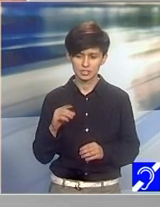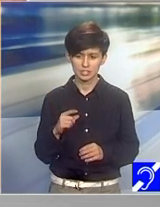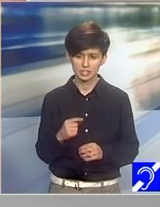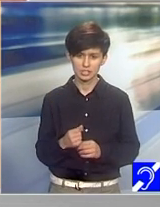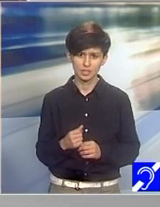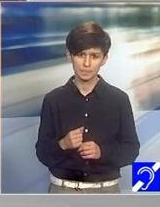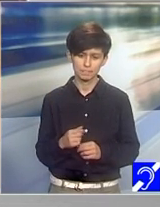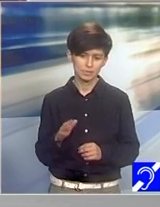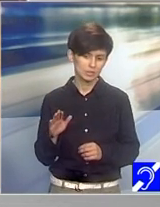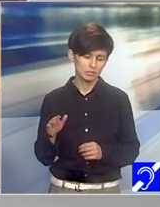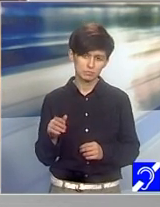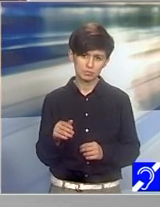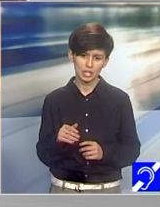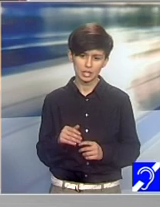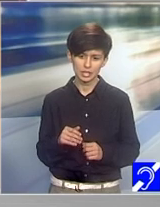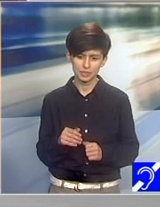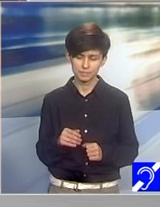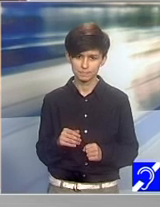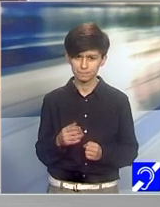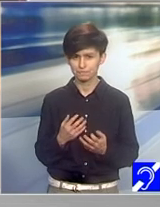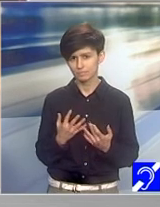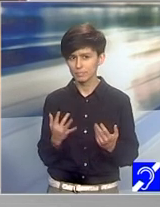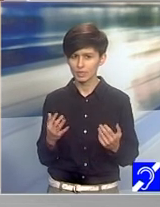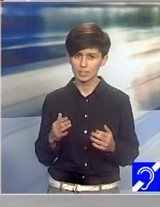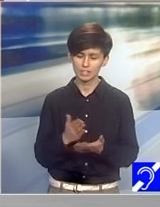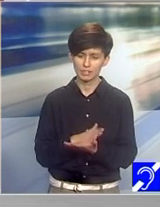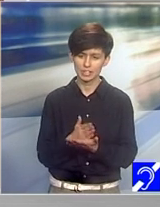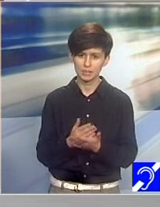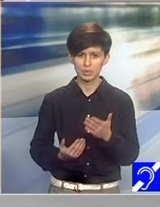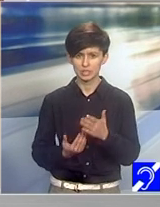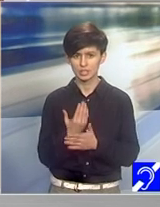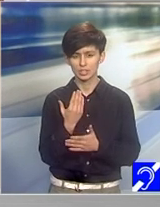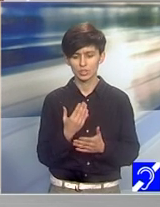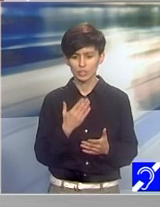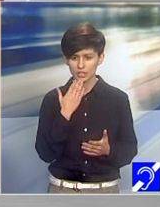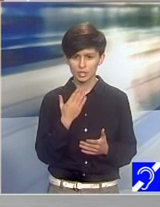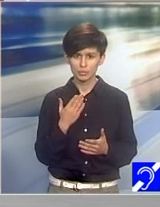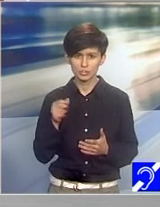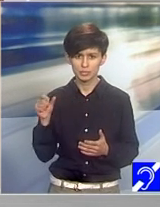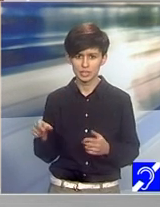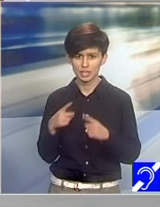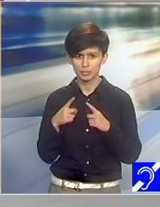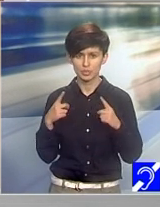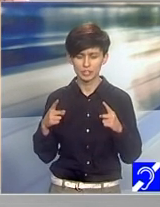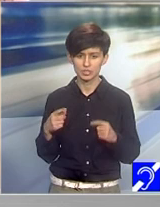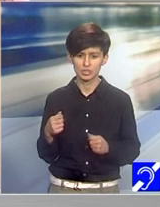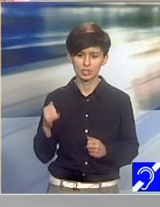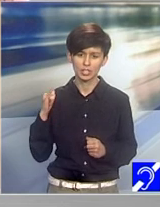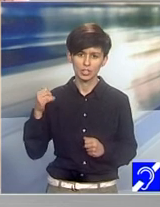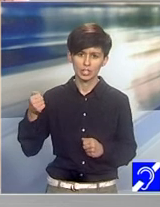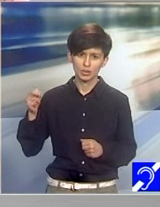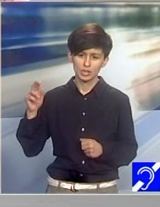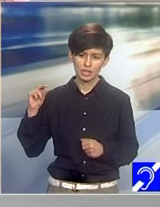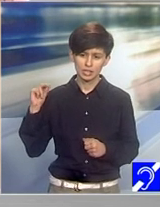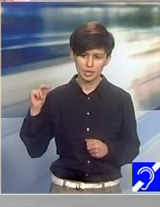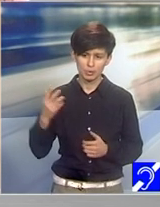să spunem sigur așa. Sigur că da, are câteva interpretări noi datorate academicianului profesor Ioan Aurel Pop, care a și publicat o carte despre